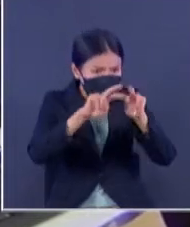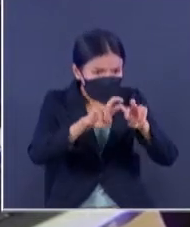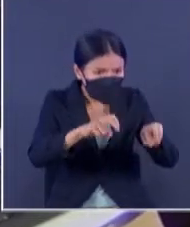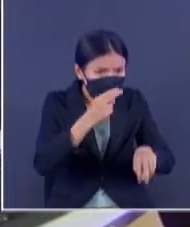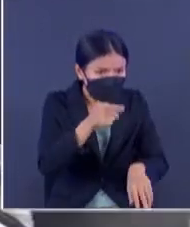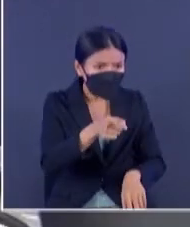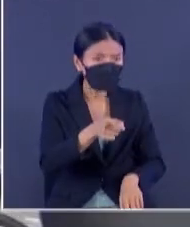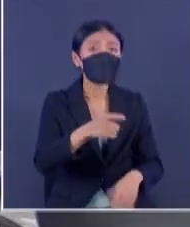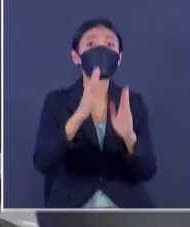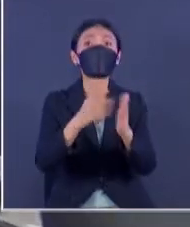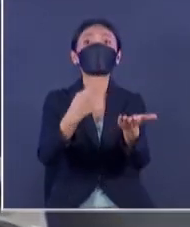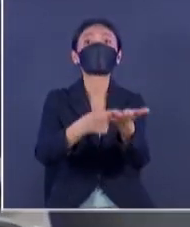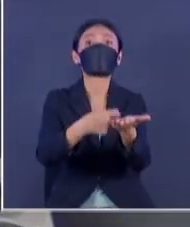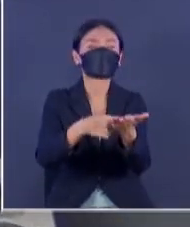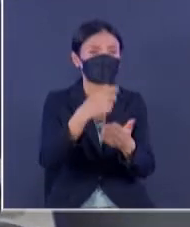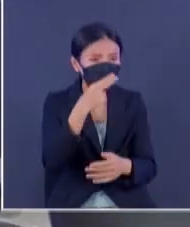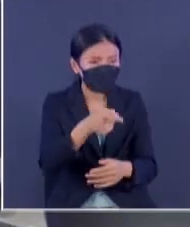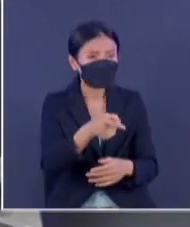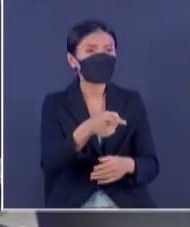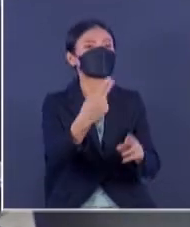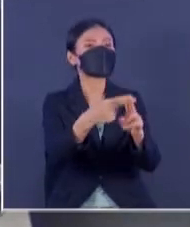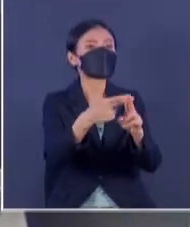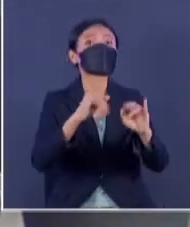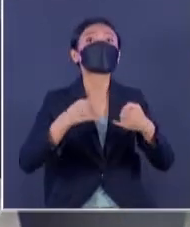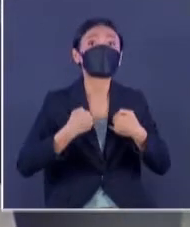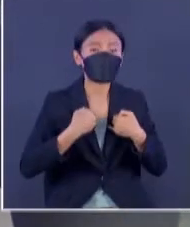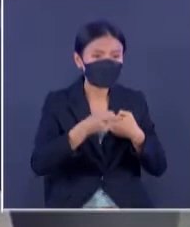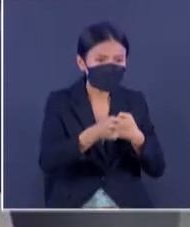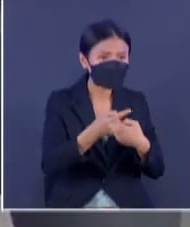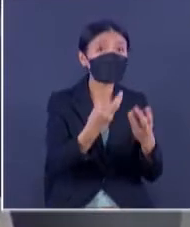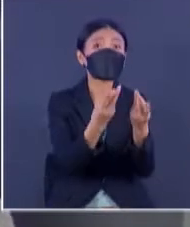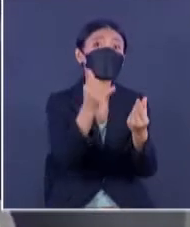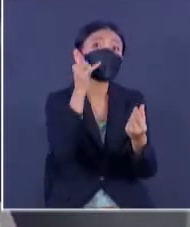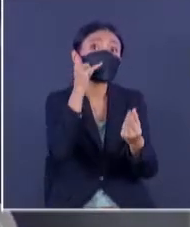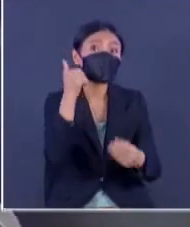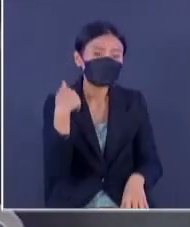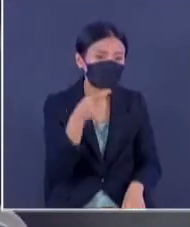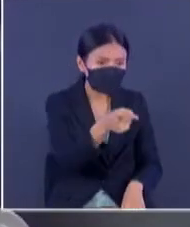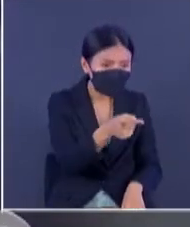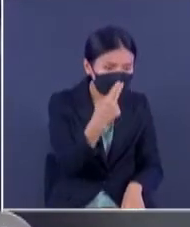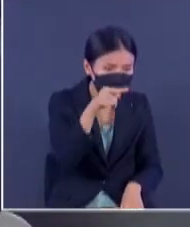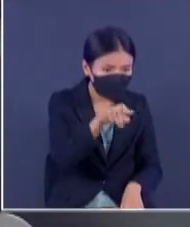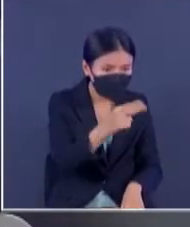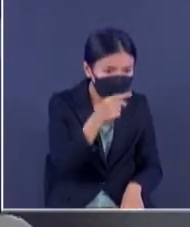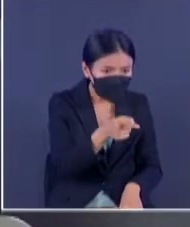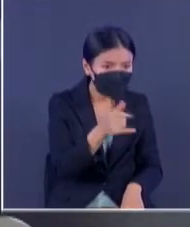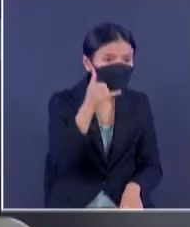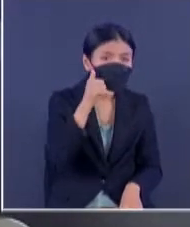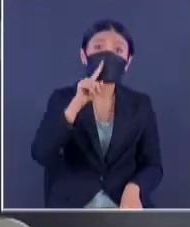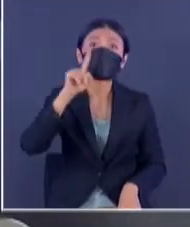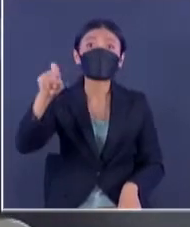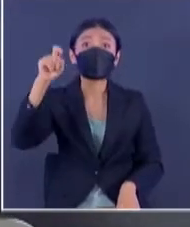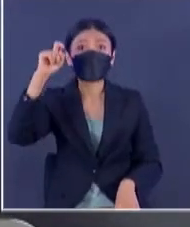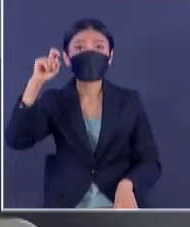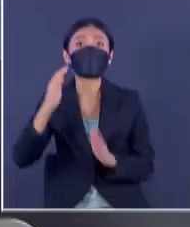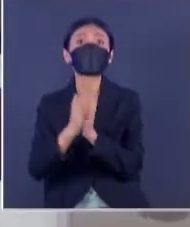ทรสอบถามเจ้าของเครื่องค่ะปรากฏว่าเป็นสามเณรรับสายตอนนั้นเนี่ยเจ้าตัวยังไม่รู้นะว่าโน้ตบุ๊ก